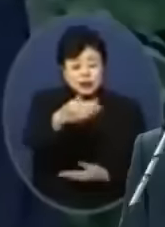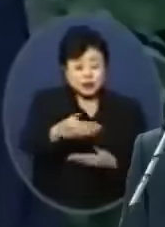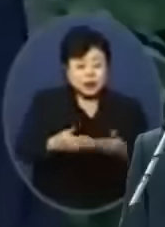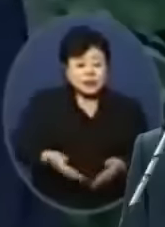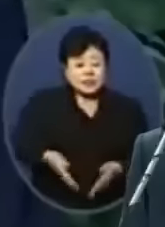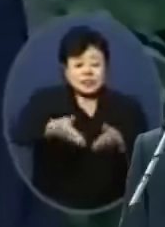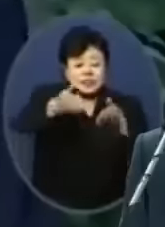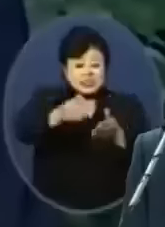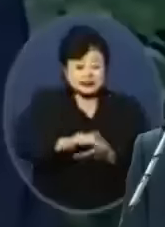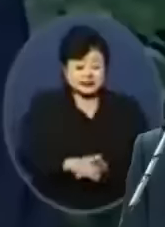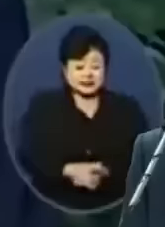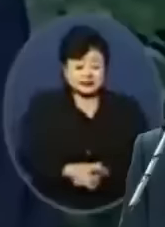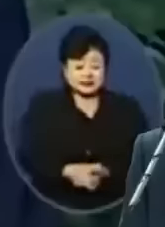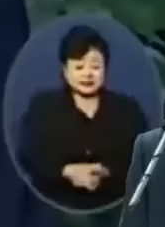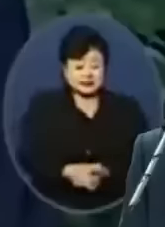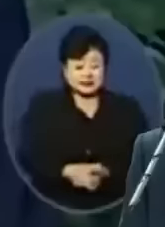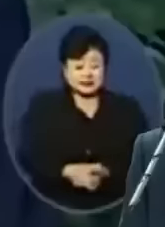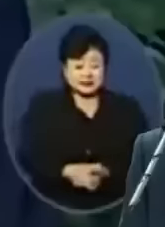길은